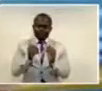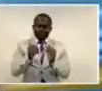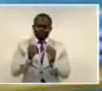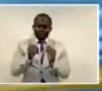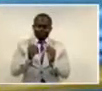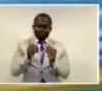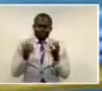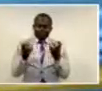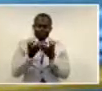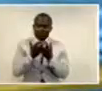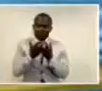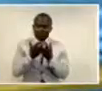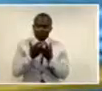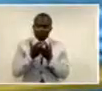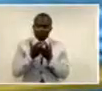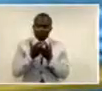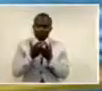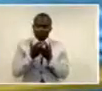ijanye